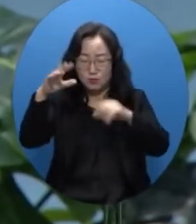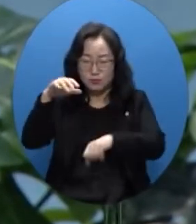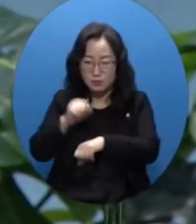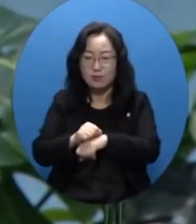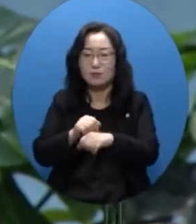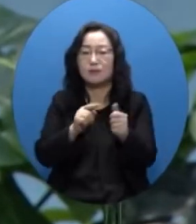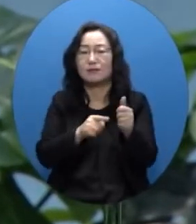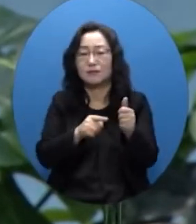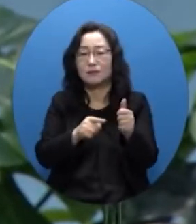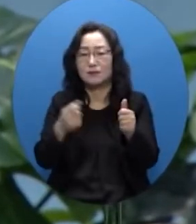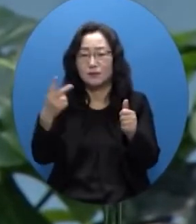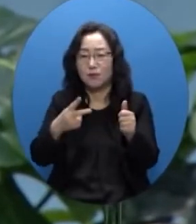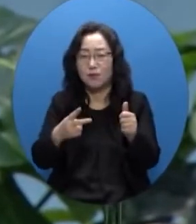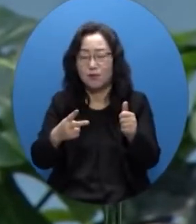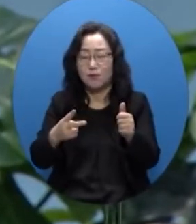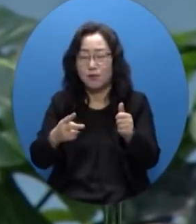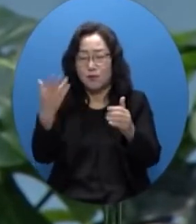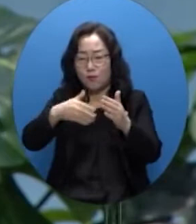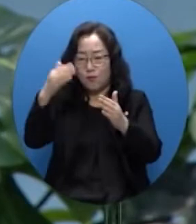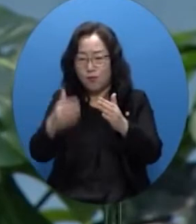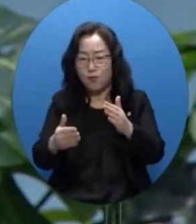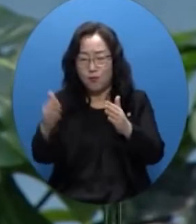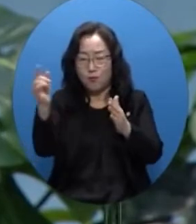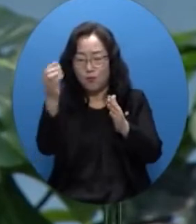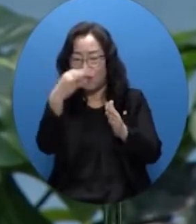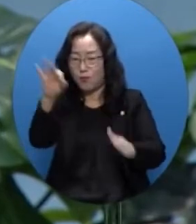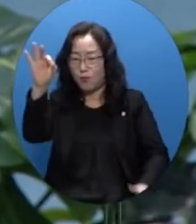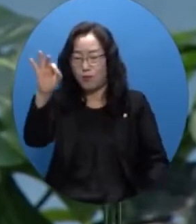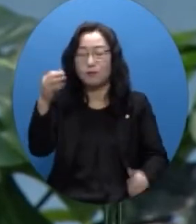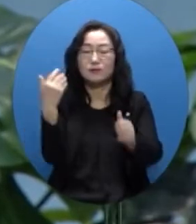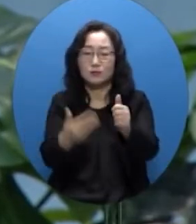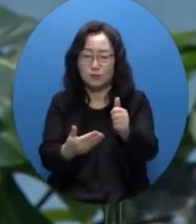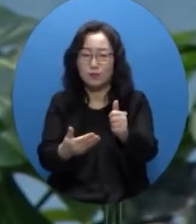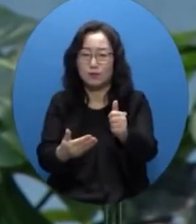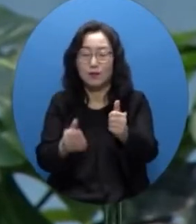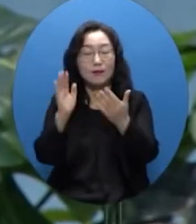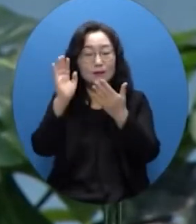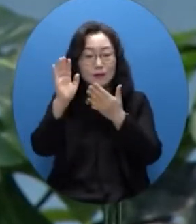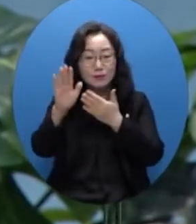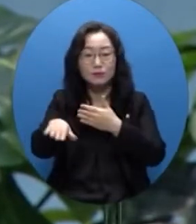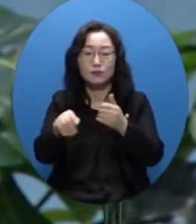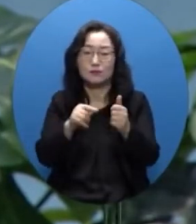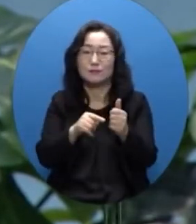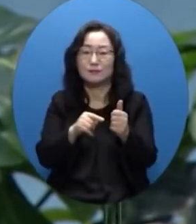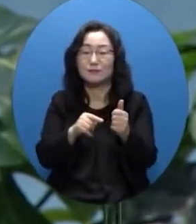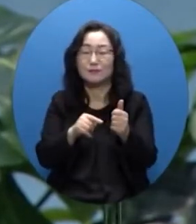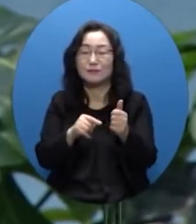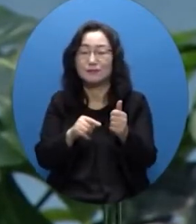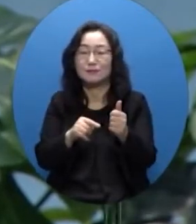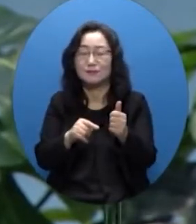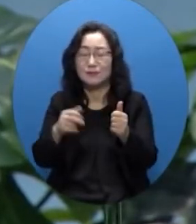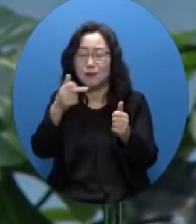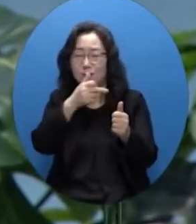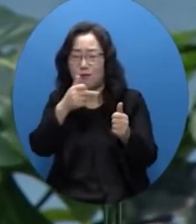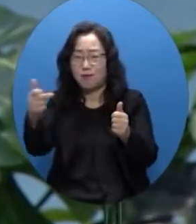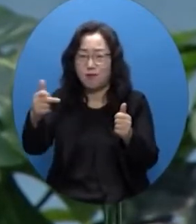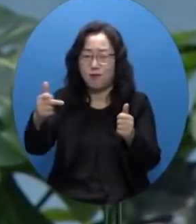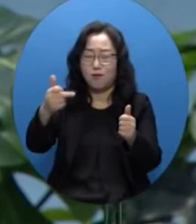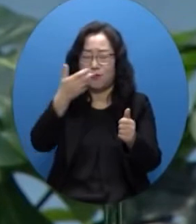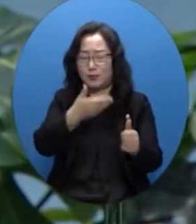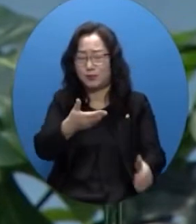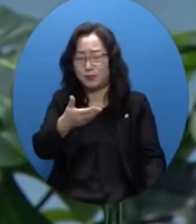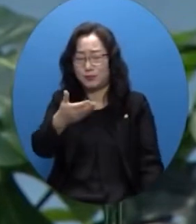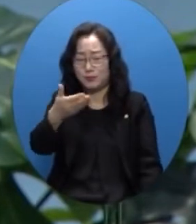했고 사들인 공예 인정을 받아서 장착 크게 씨바